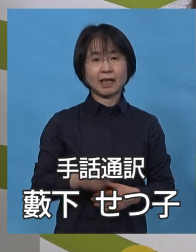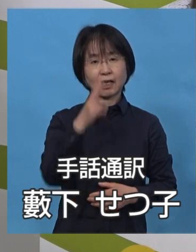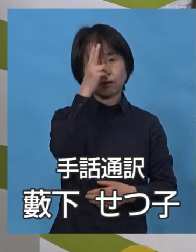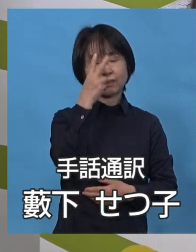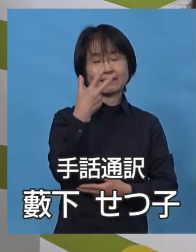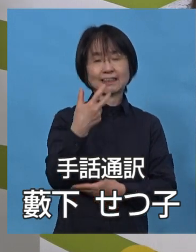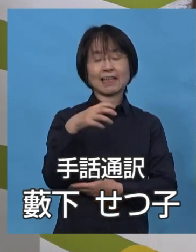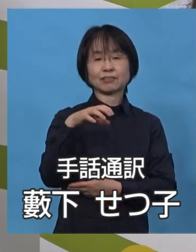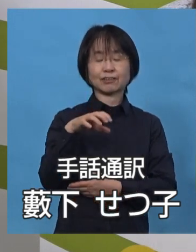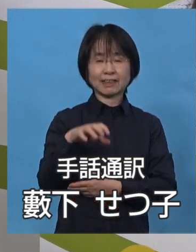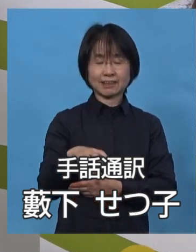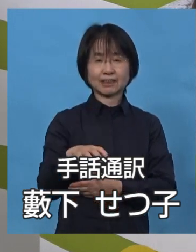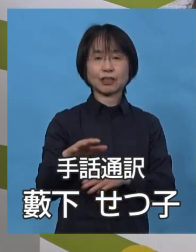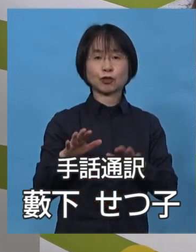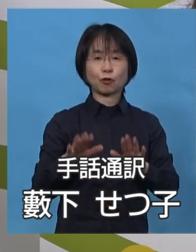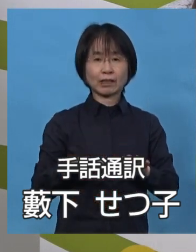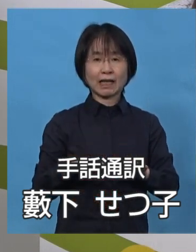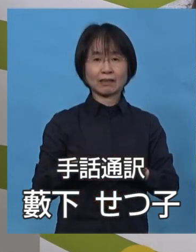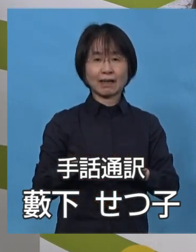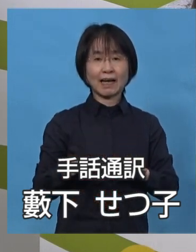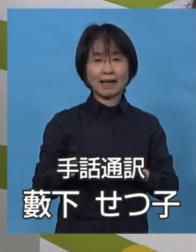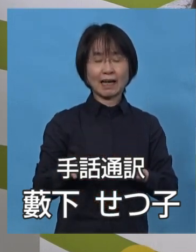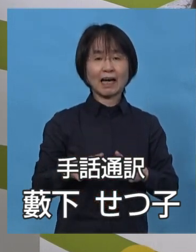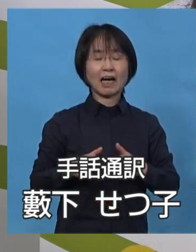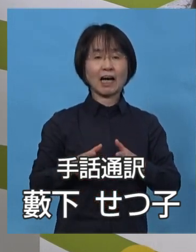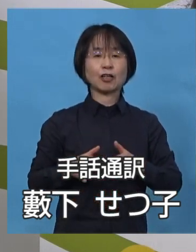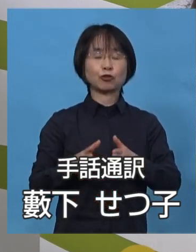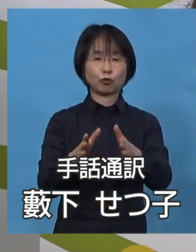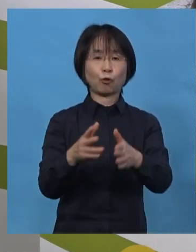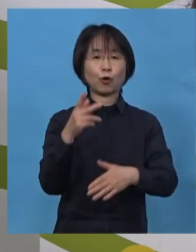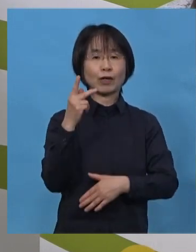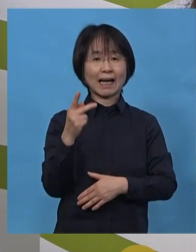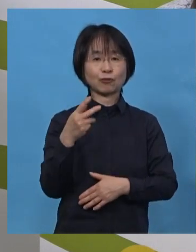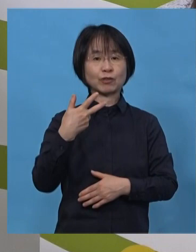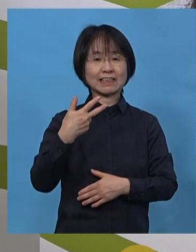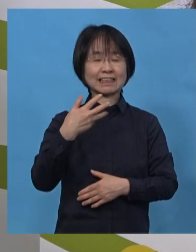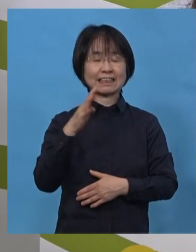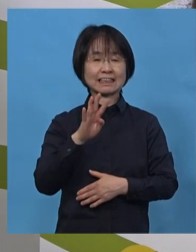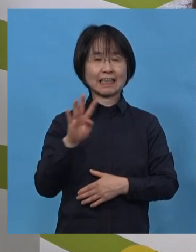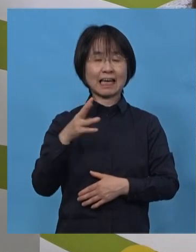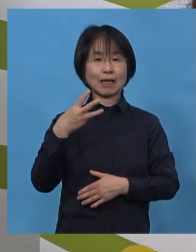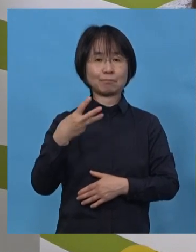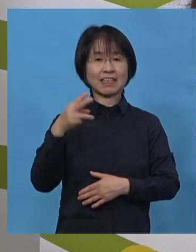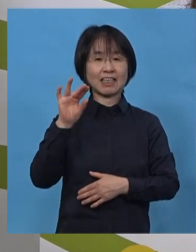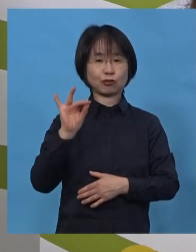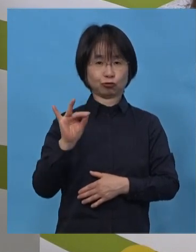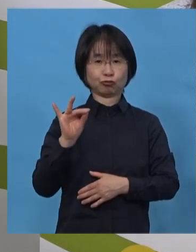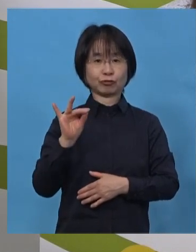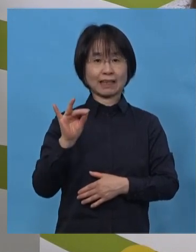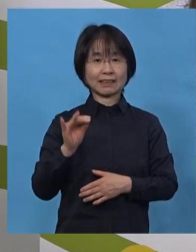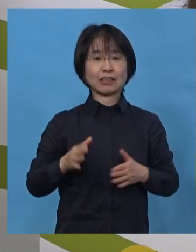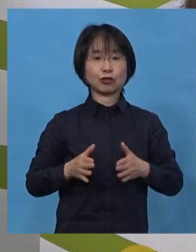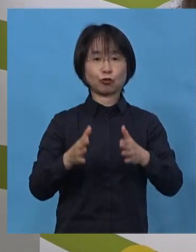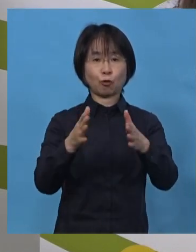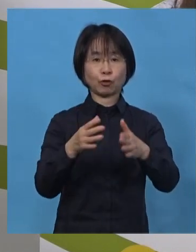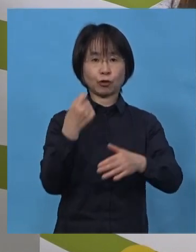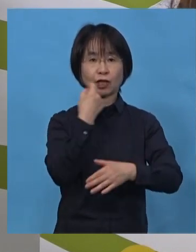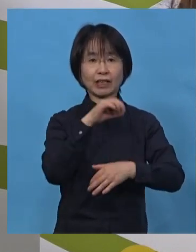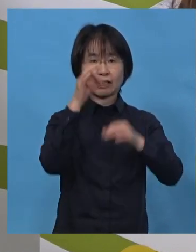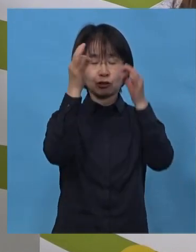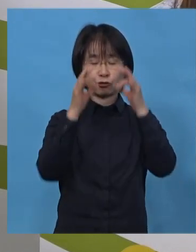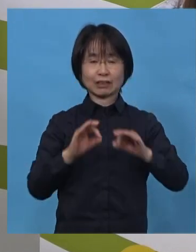こんにちは市役所です今回は道路可能重光徳政さんに道路の除雪についてお話をお伺いします